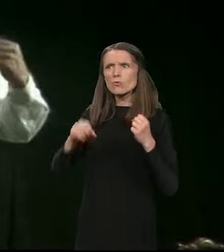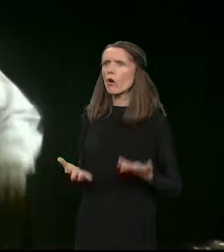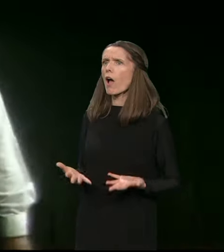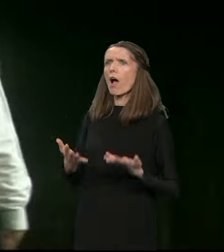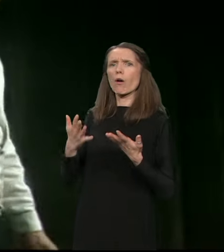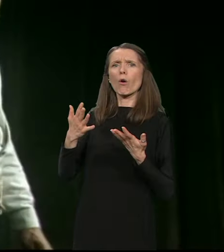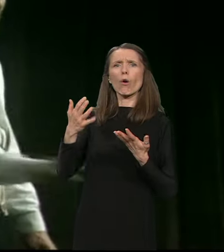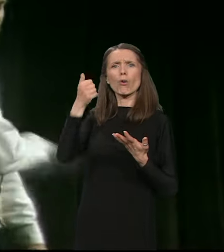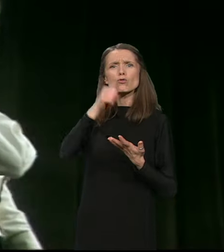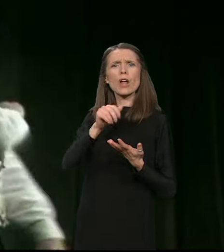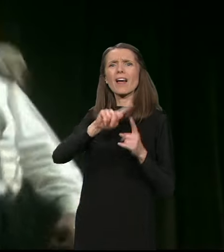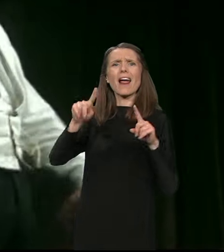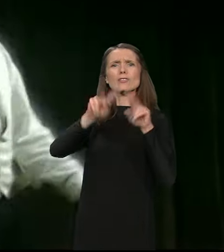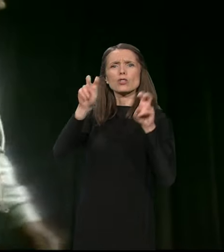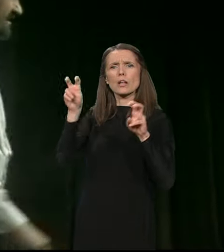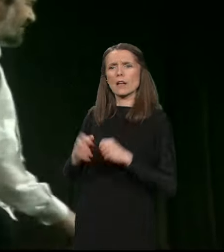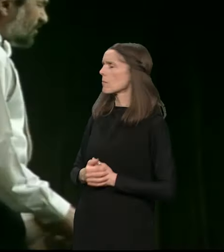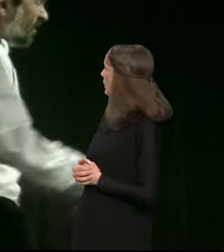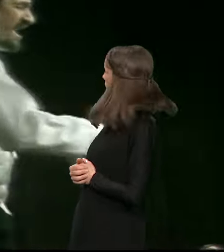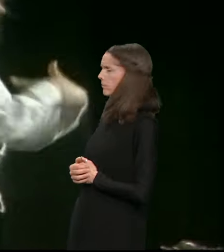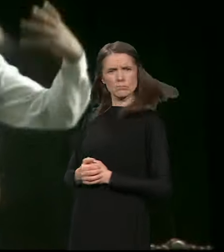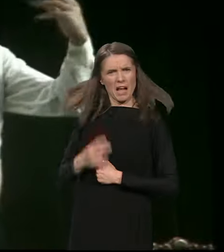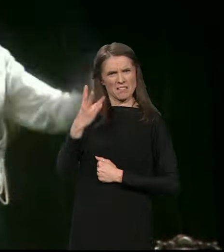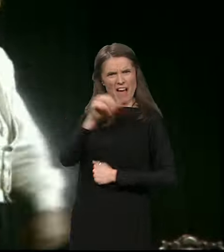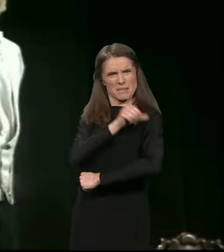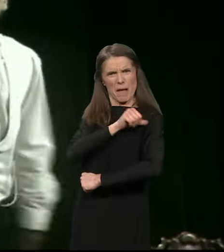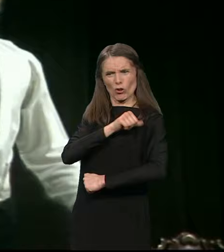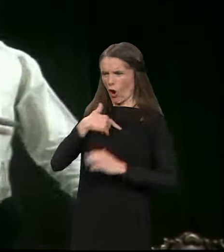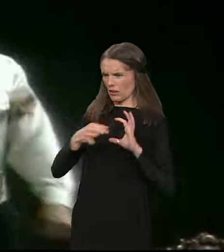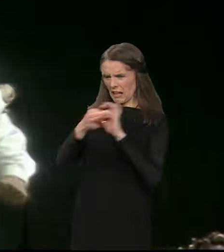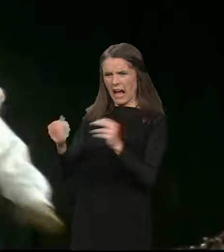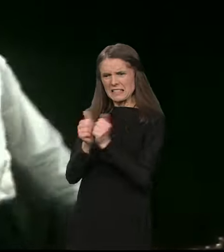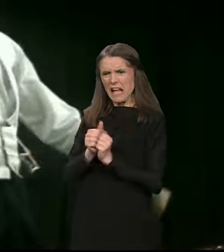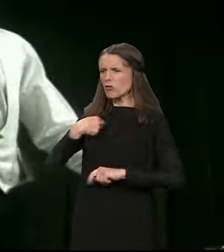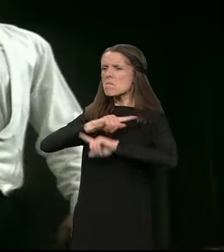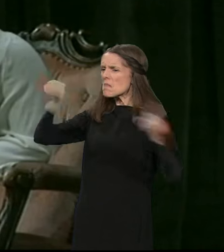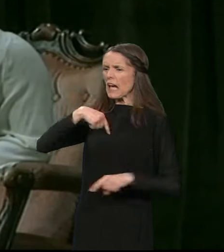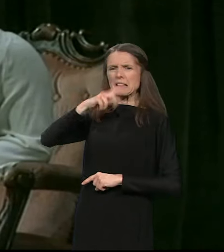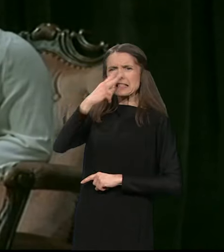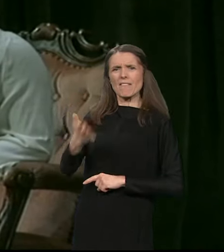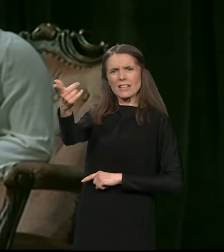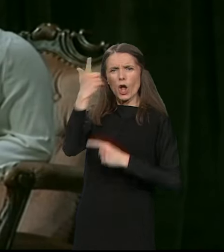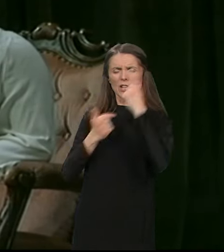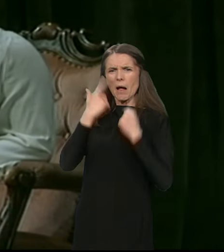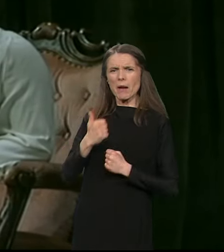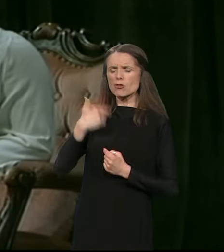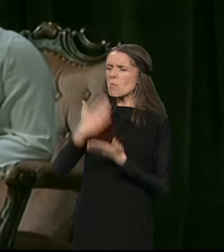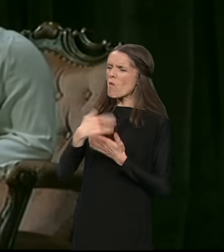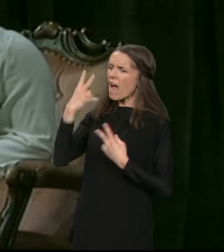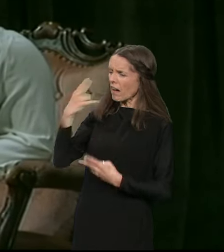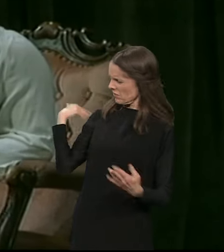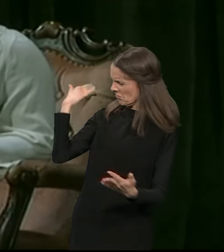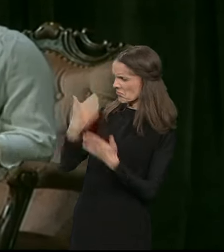25 godina smo bili zajedno i nikada te nisam vidio da plačeš na tvome licu, nikad! Uvek je bila